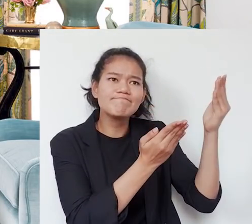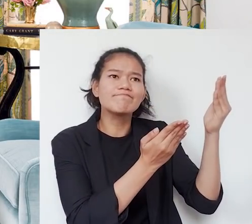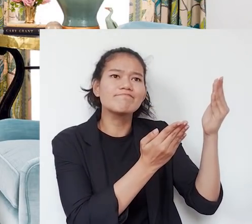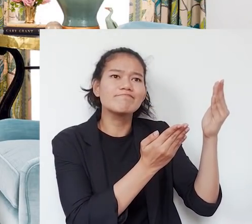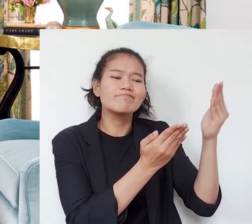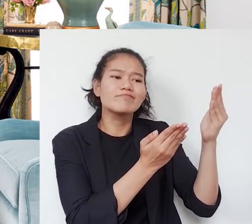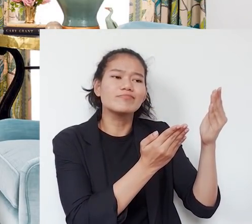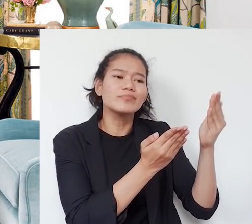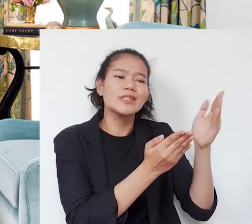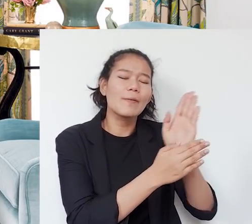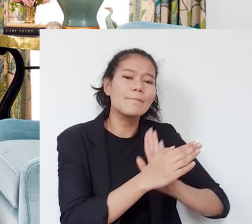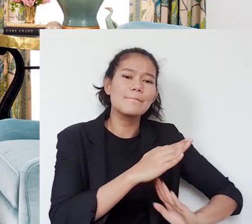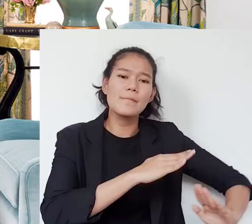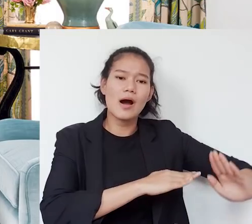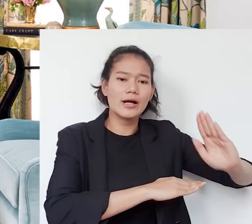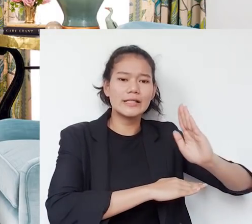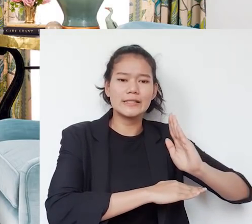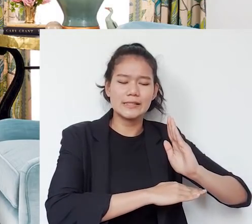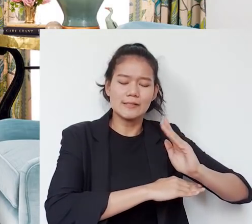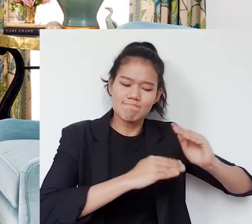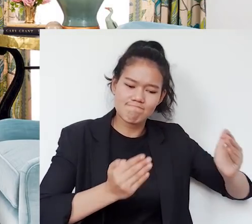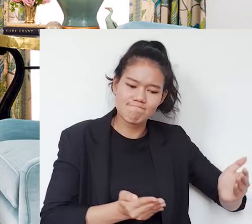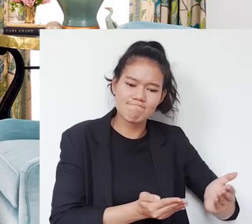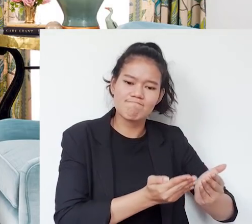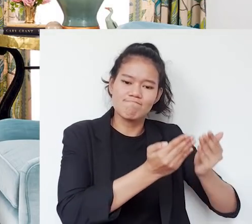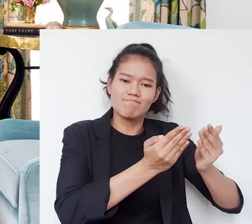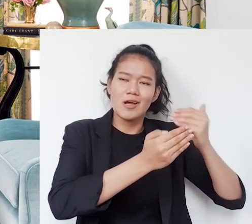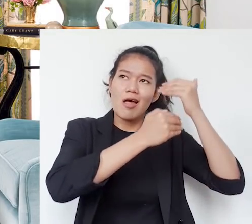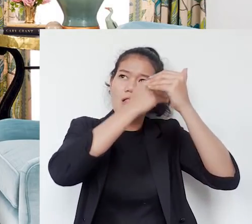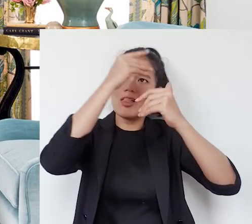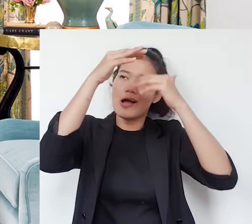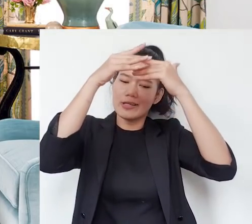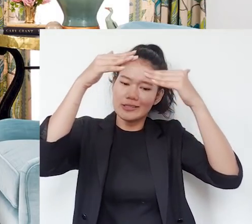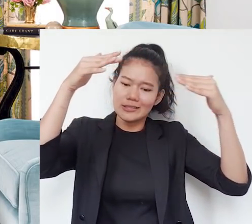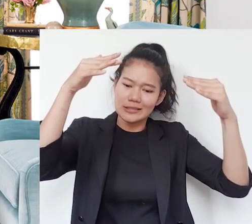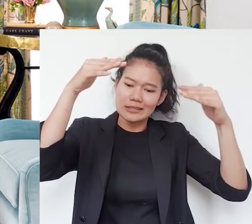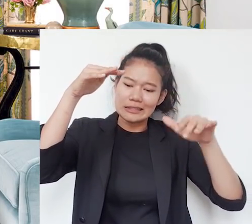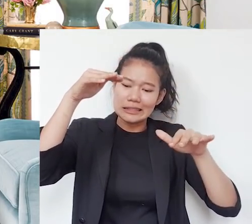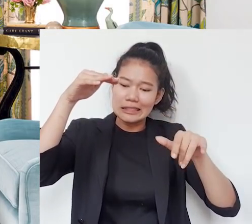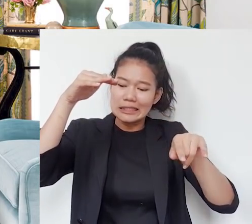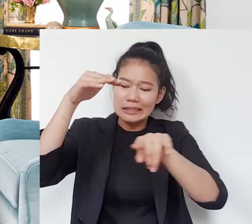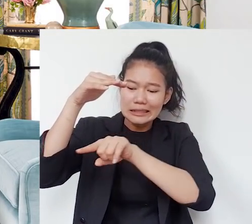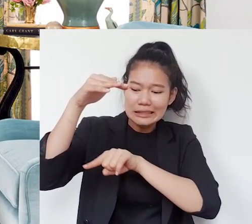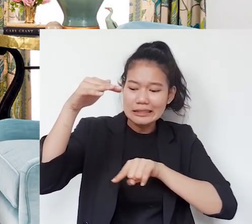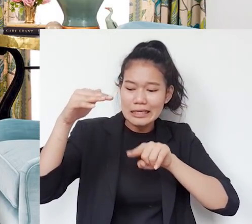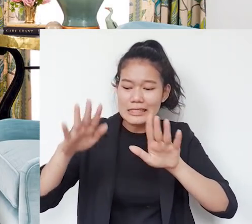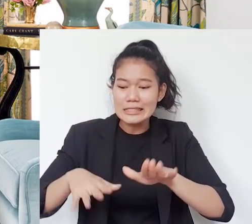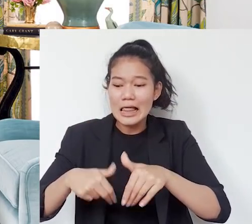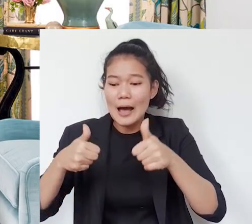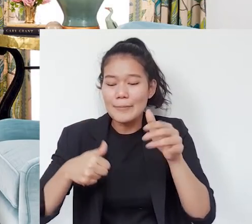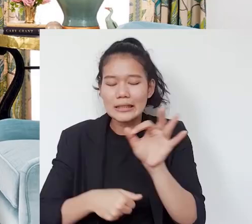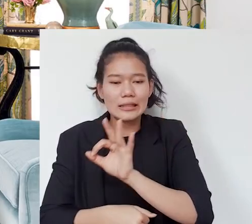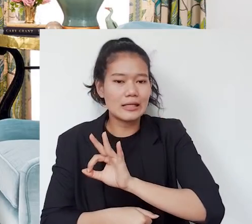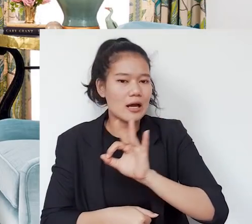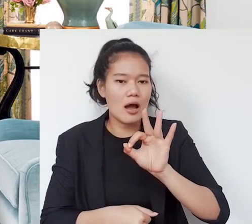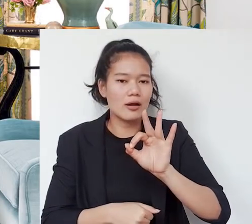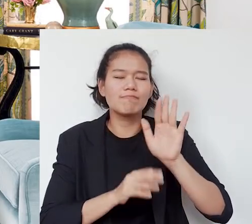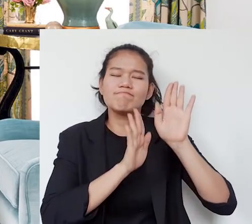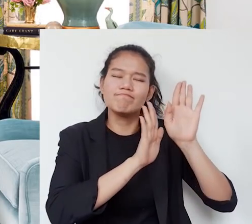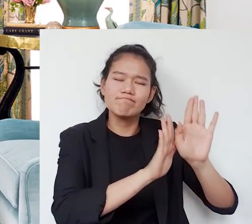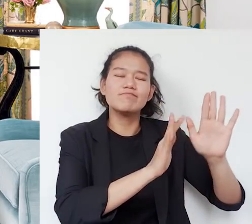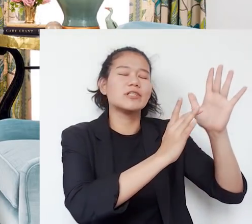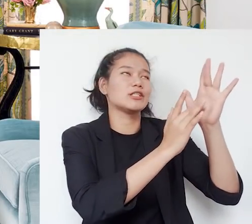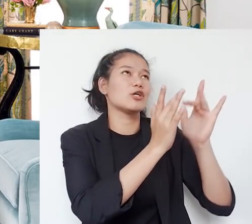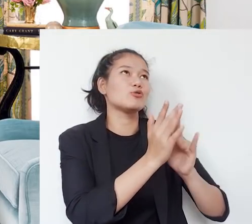dia yang bangkit. Dan juga di bawah kolong langit ini tidak ada keselamatan selain di bawah nama